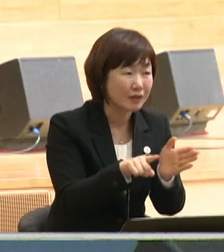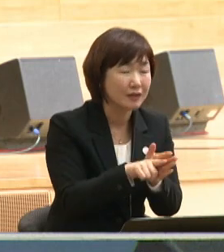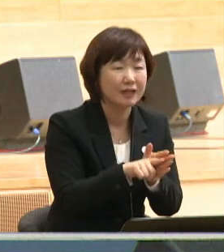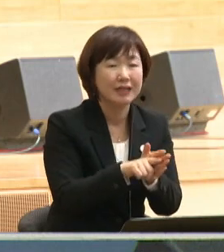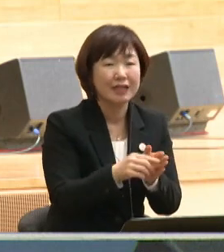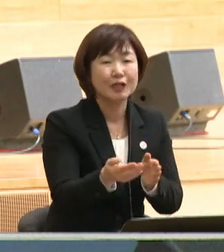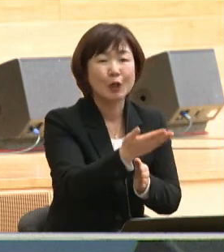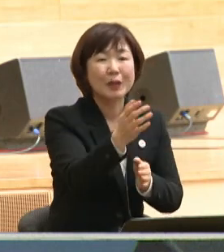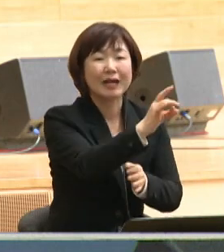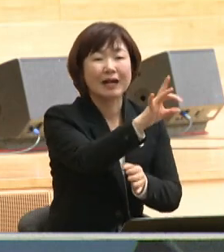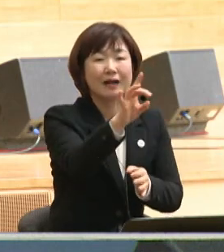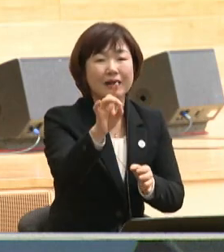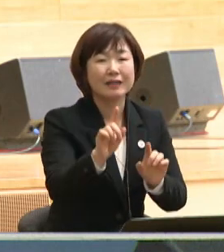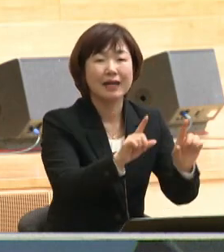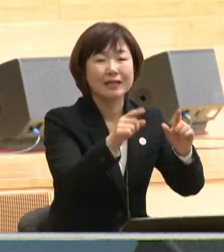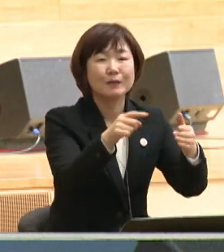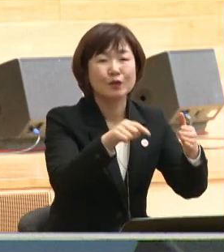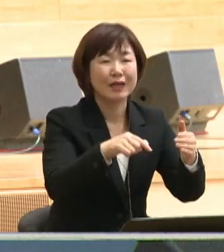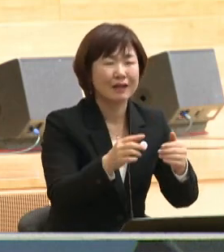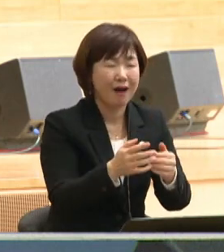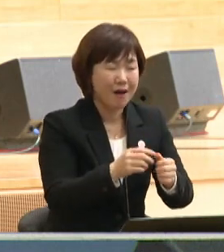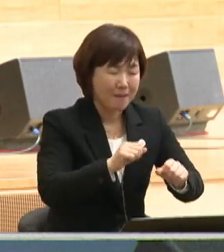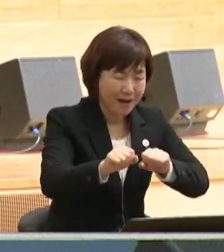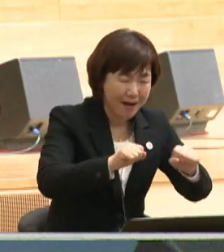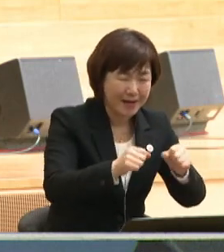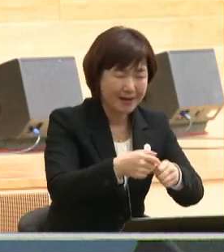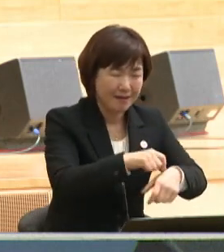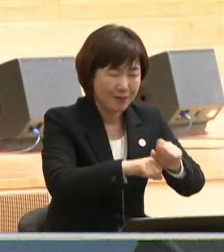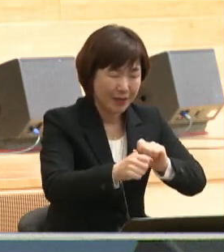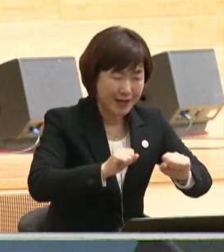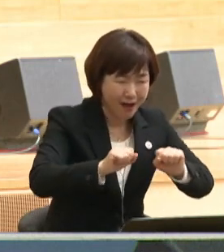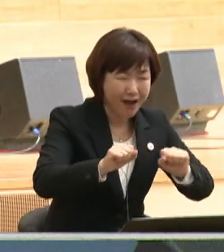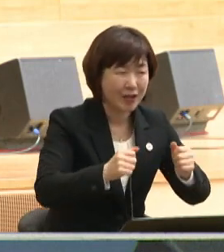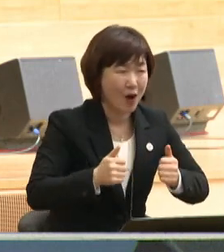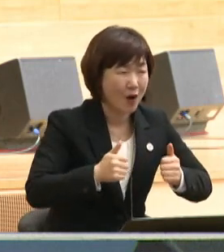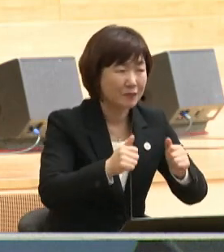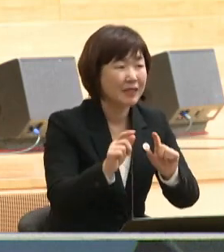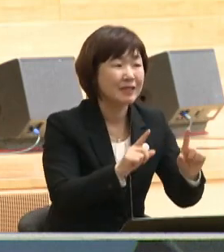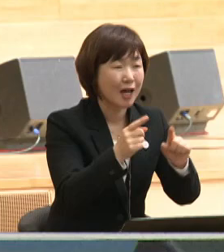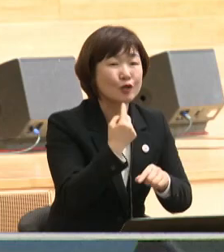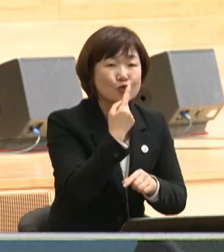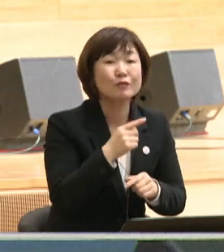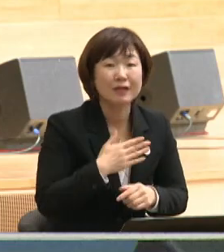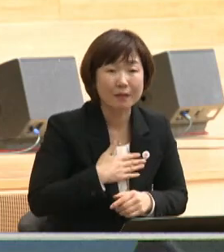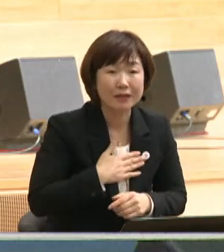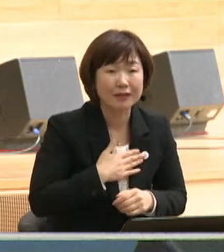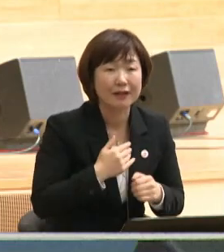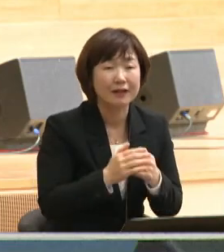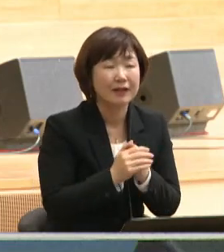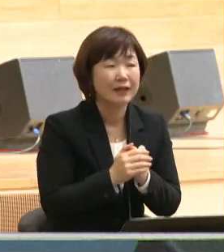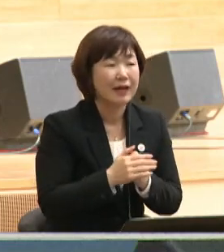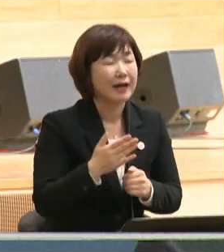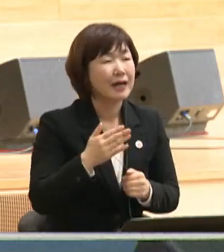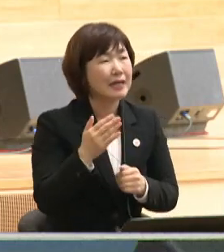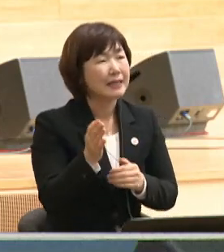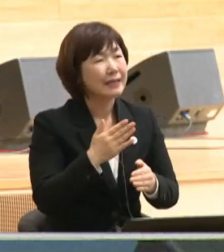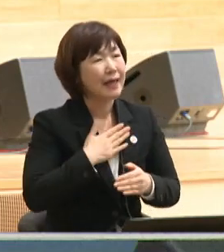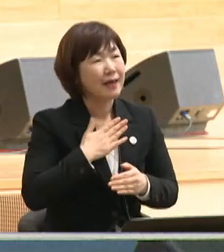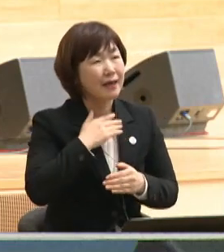삶의 현장 가운데 정말 발버둥 치며 그렇게 살아가고 있는 줄 믿습니다 저는 제 삶을